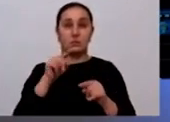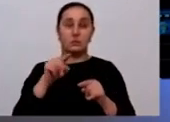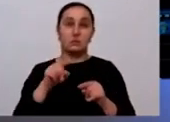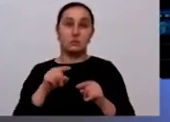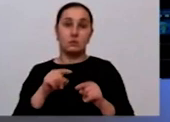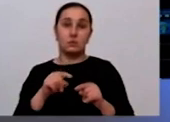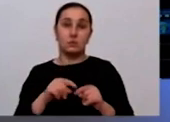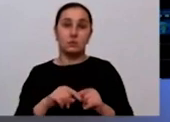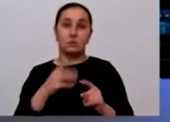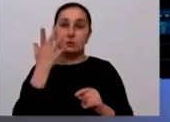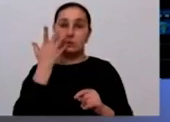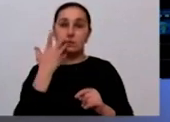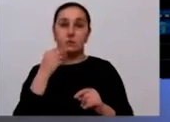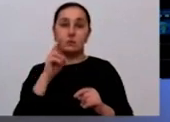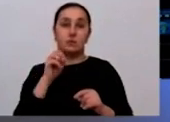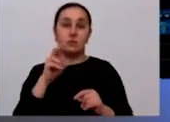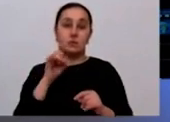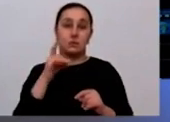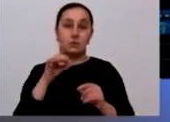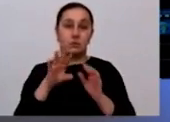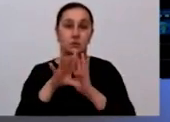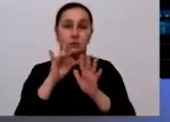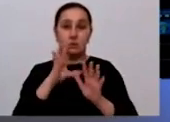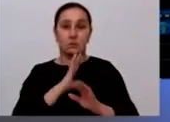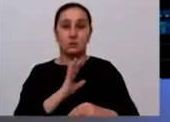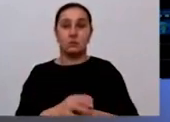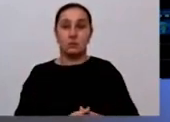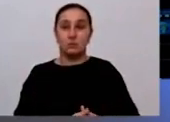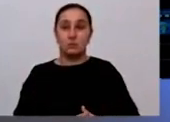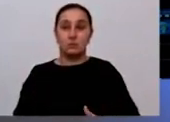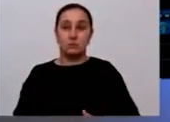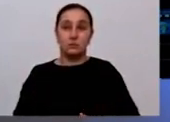biz, demak, ranglar kaloriyasidan tanlab oldik.